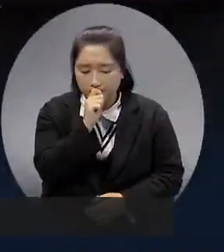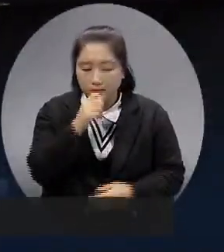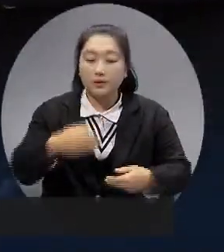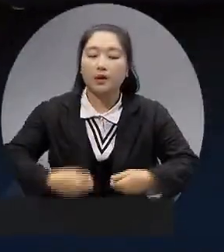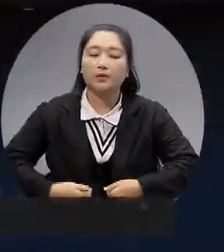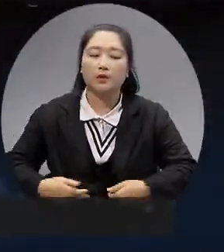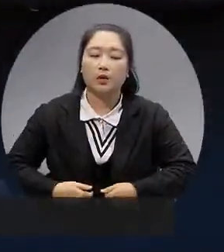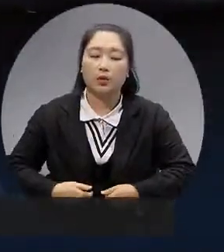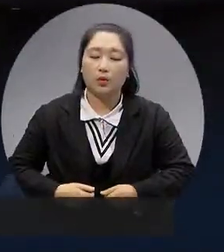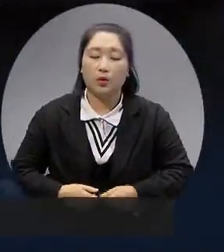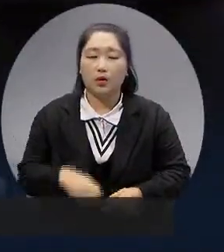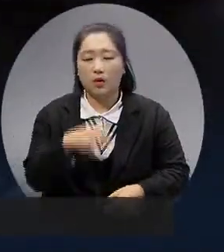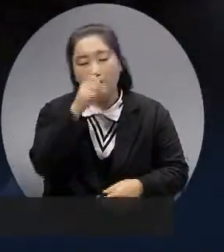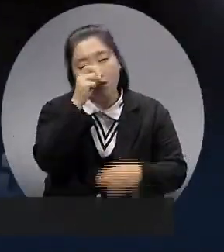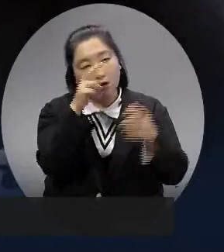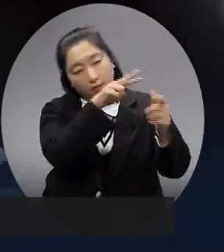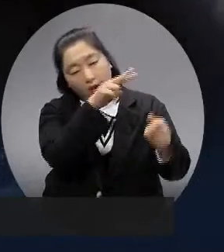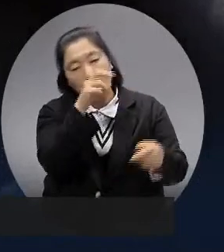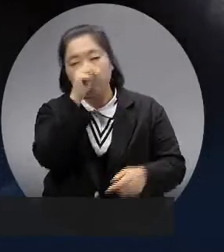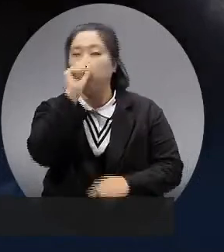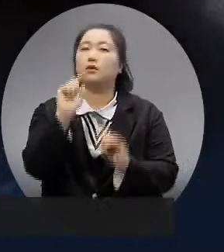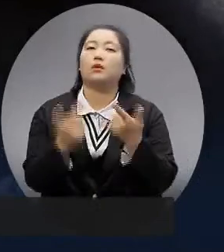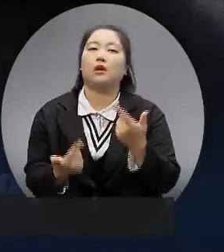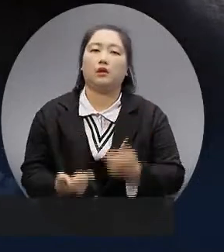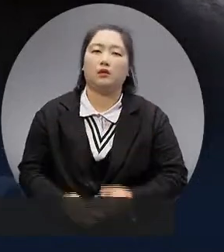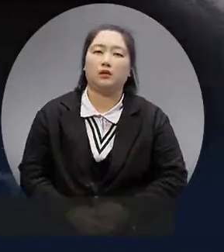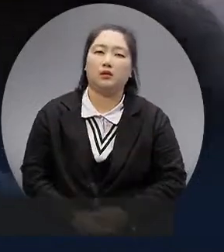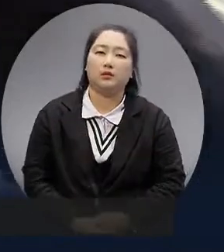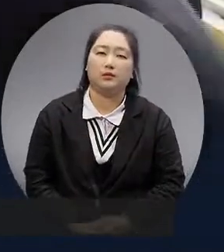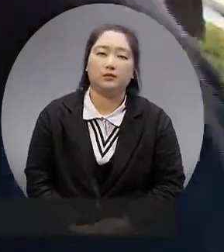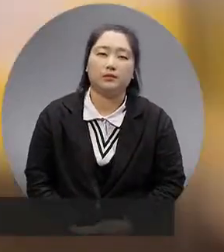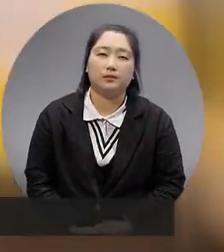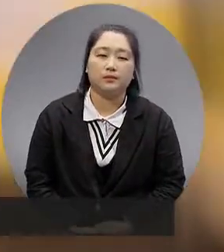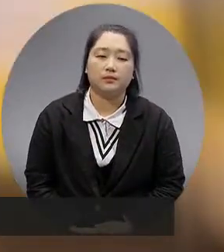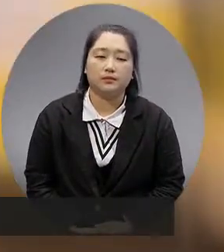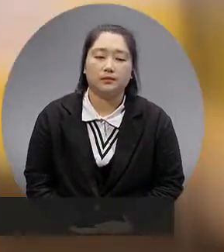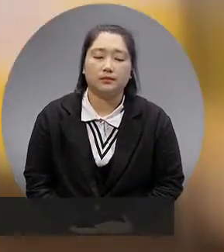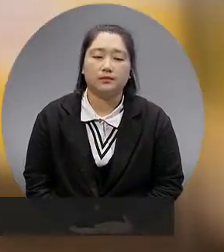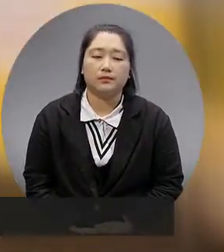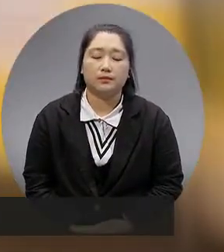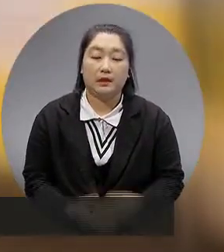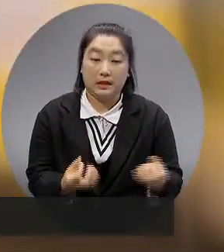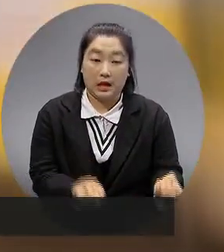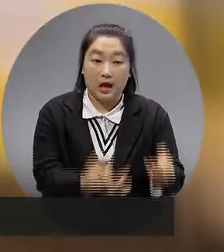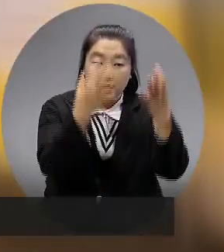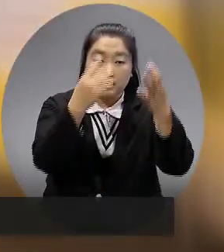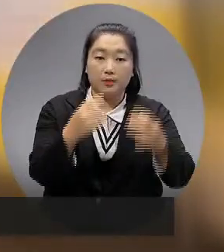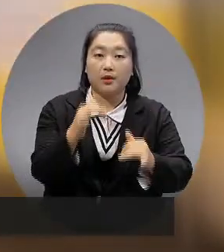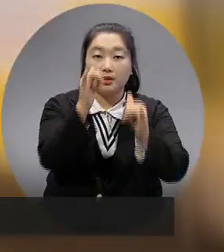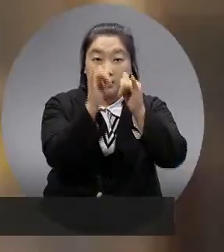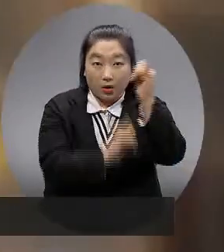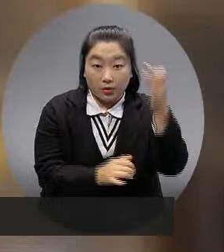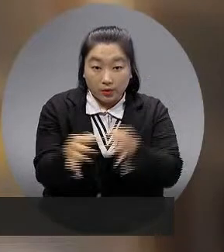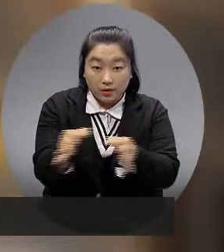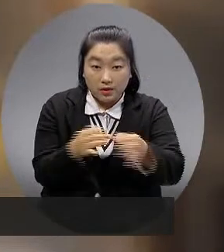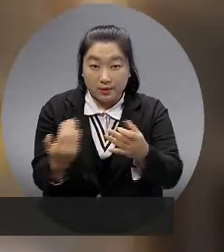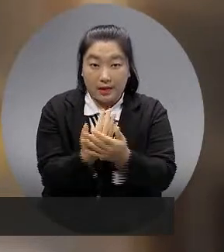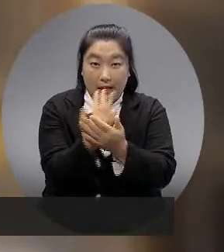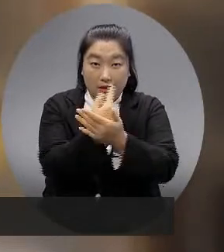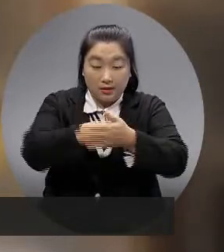있다고 생각을 해서 좋은 시선으로 볼 수는 없는 것 같아요. 이 행사는 전통시장 활성화를